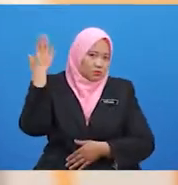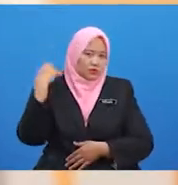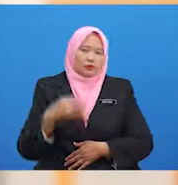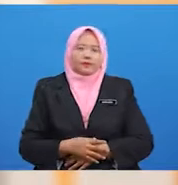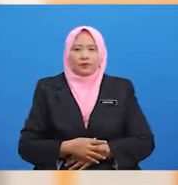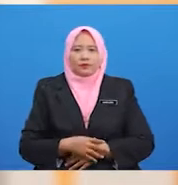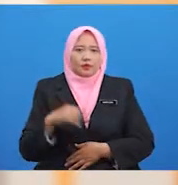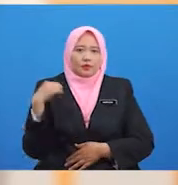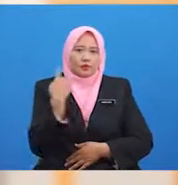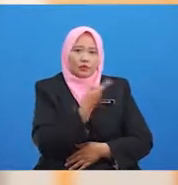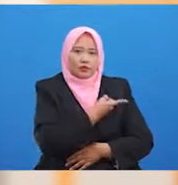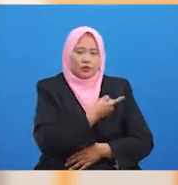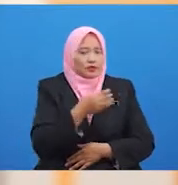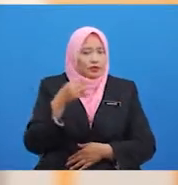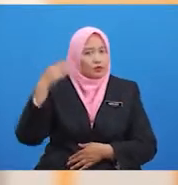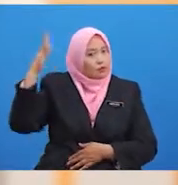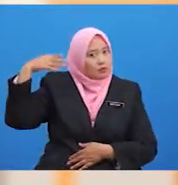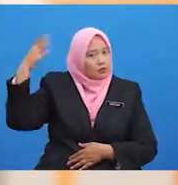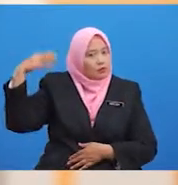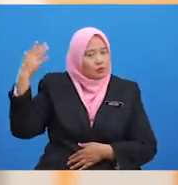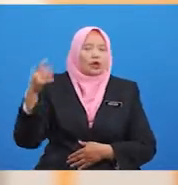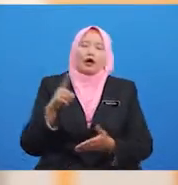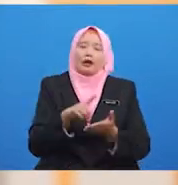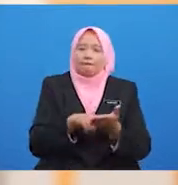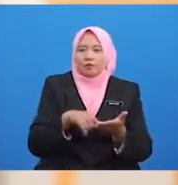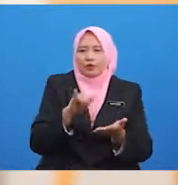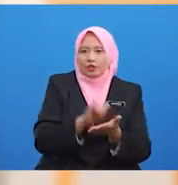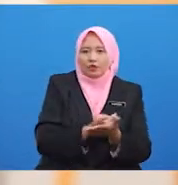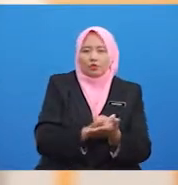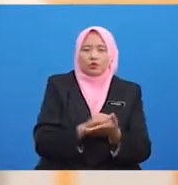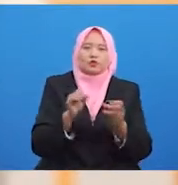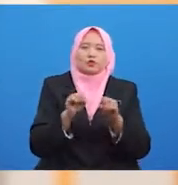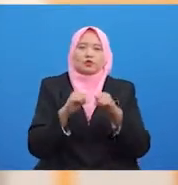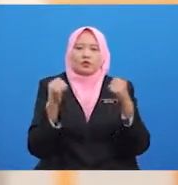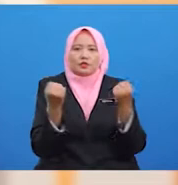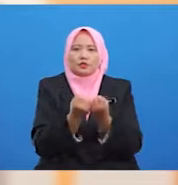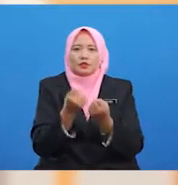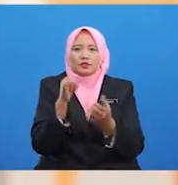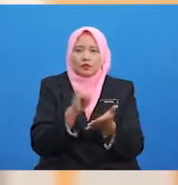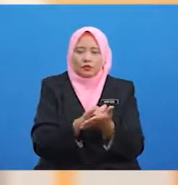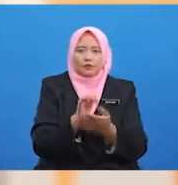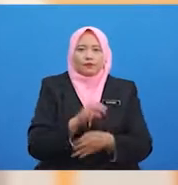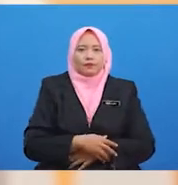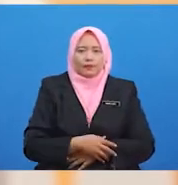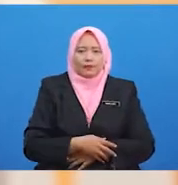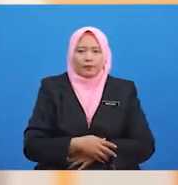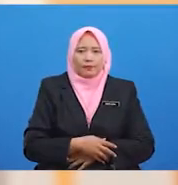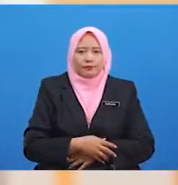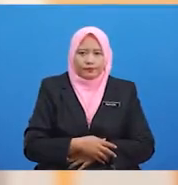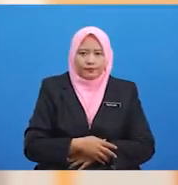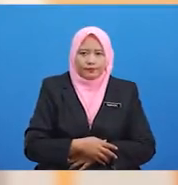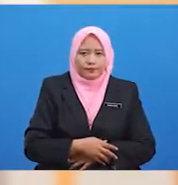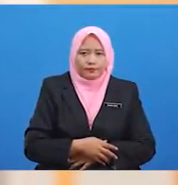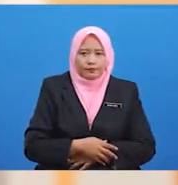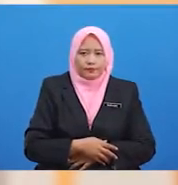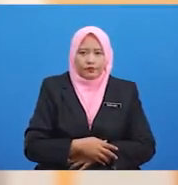imbas kembali sedikit maksud sektor-sektor tersebut. Sektor yang pertama